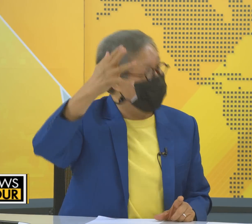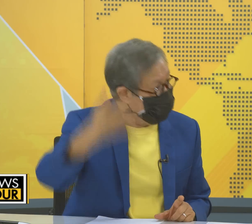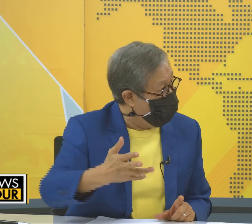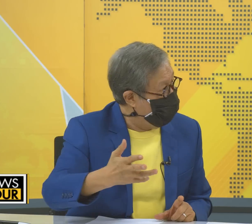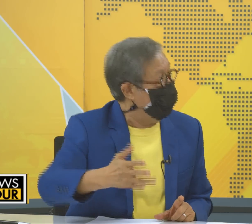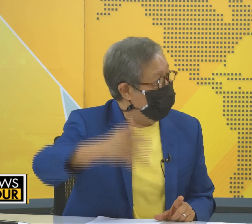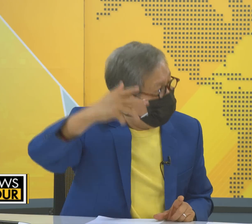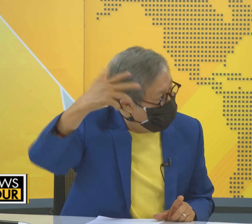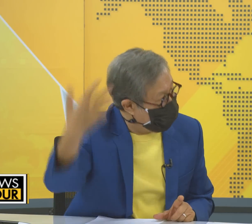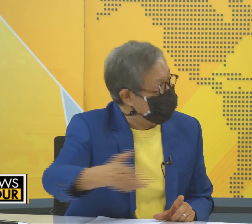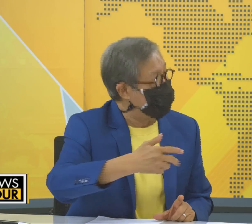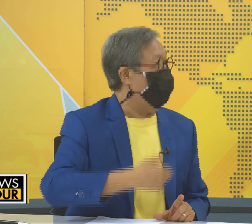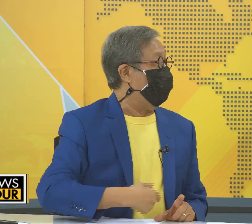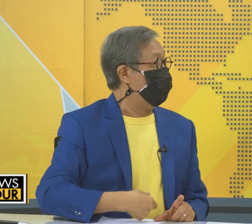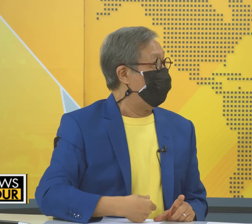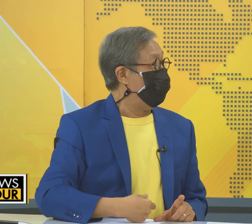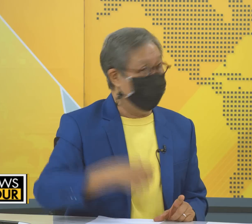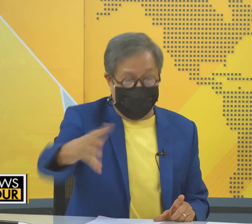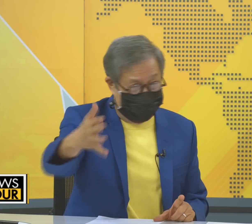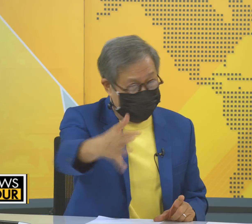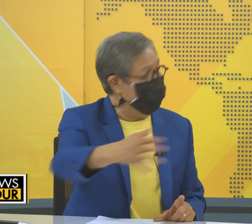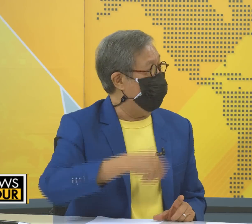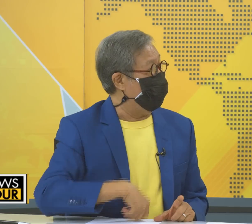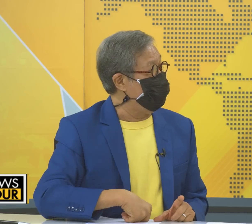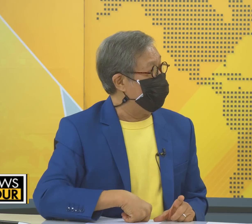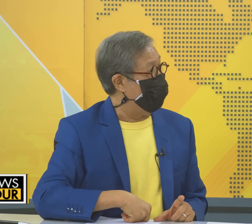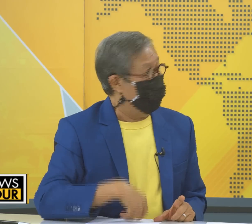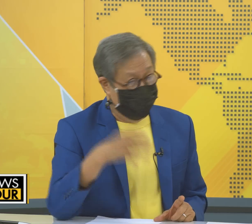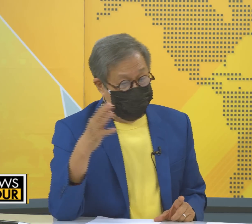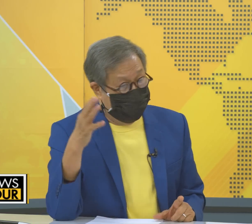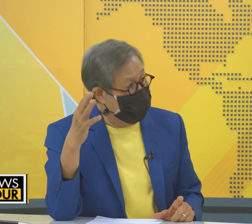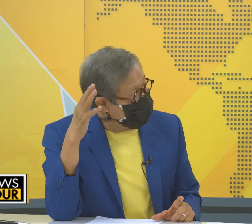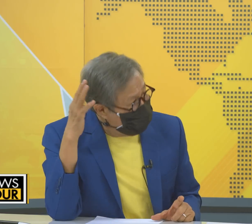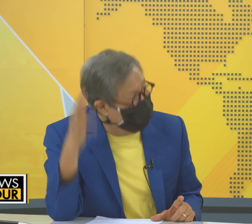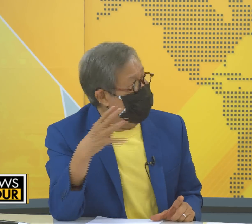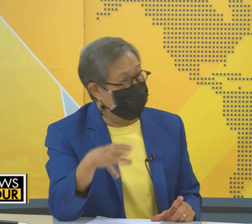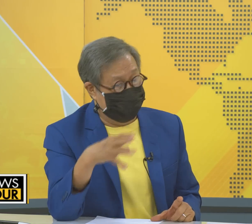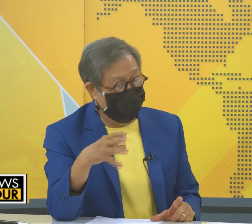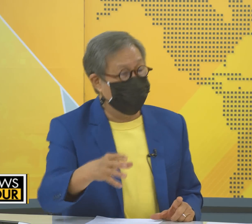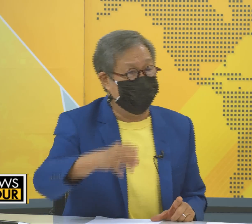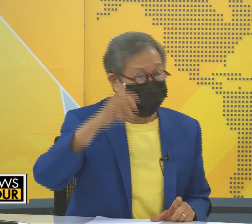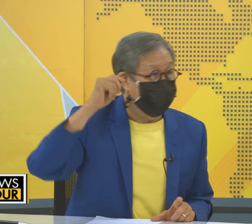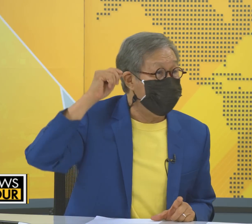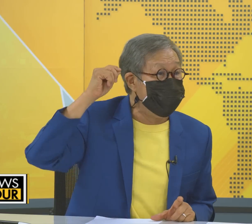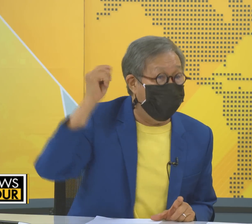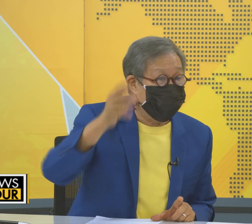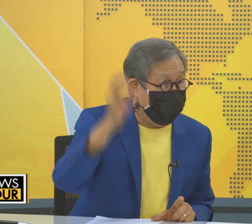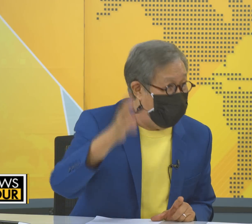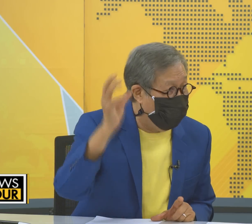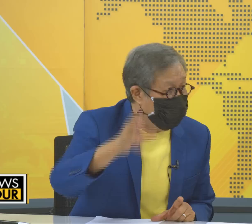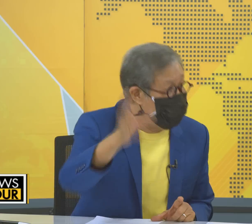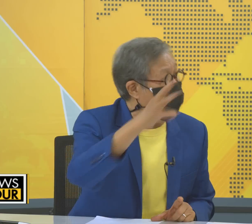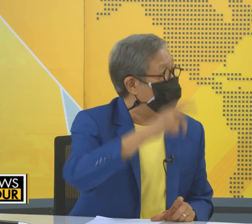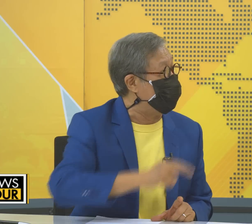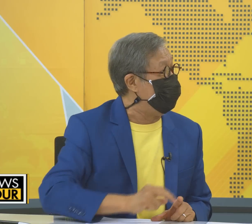แตงโม และกมาถงโ้แล้มาอกแ ๆ หลายเรื่องเนยคืแล้ถาคุไม่ประตรูปุจะย้ำ